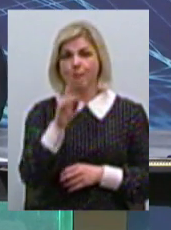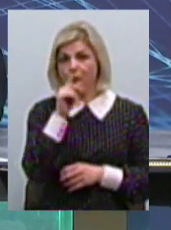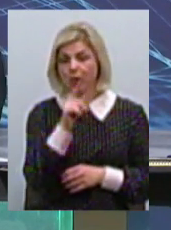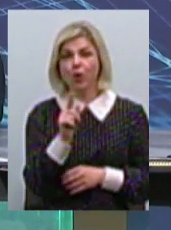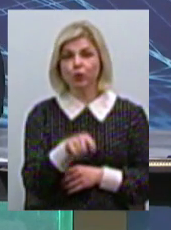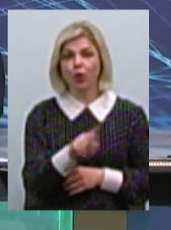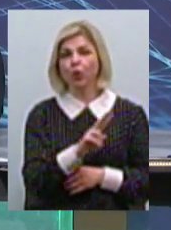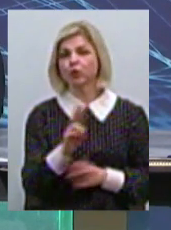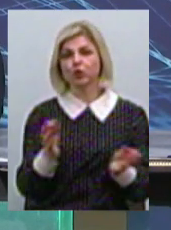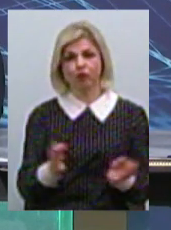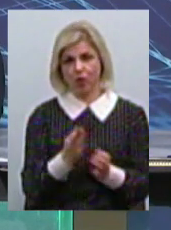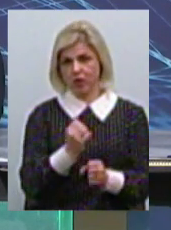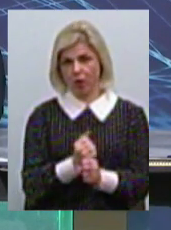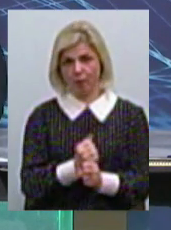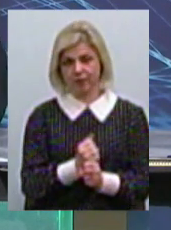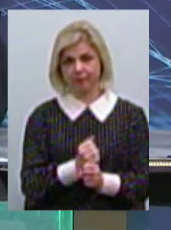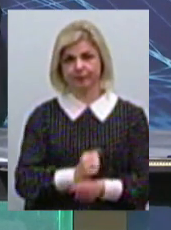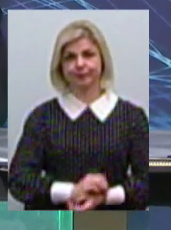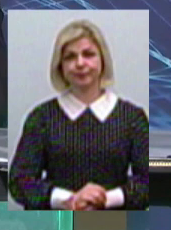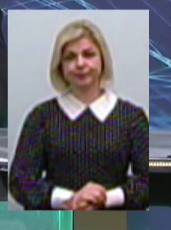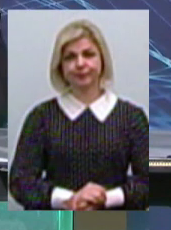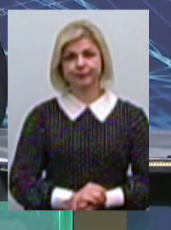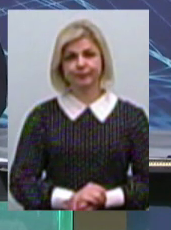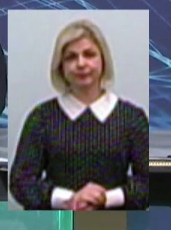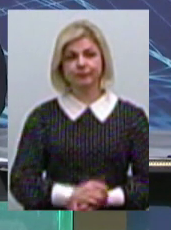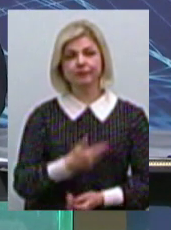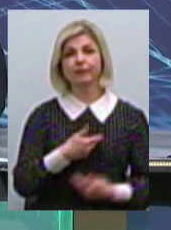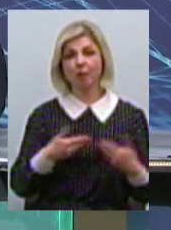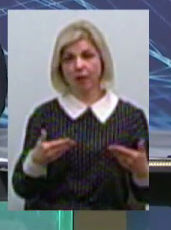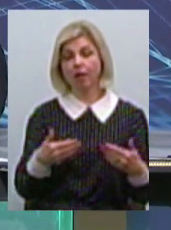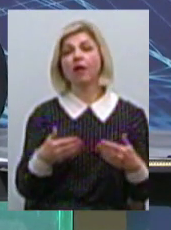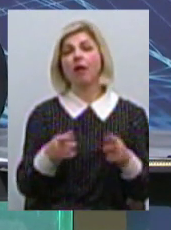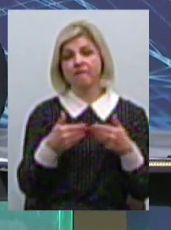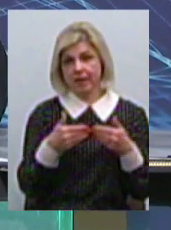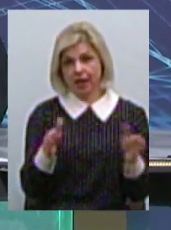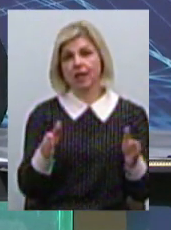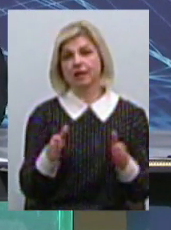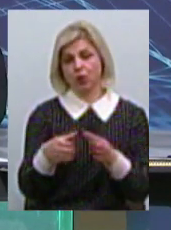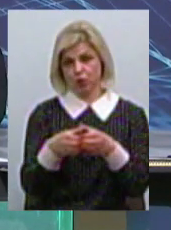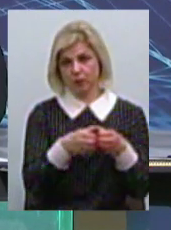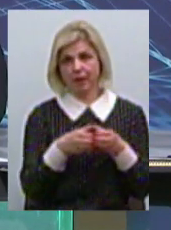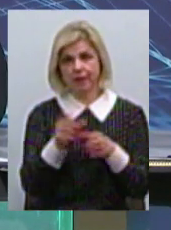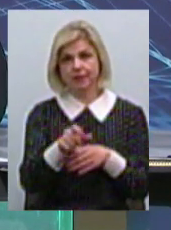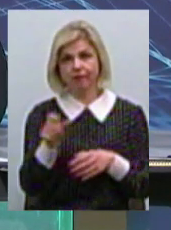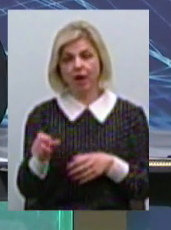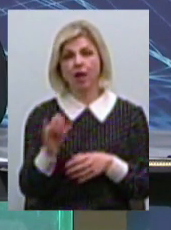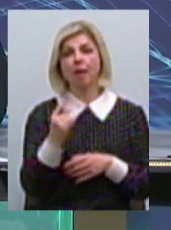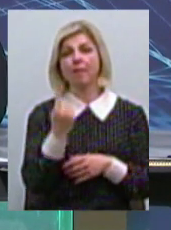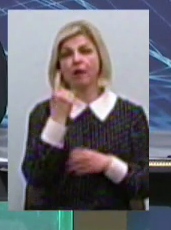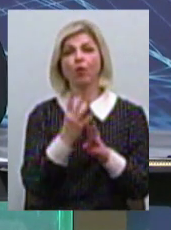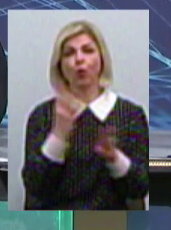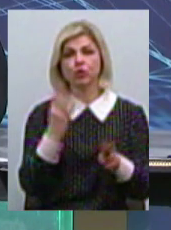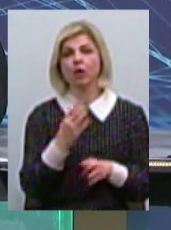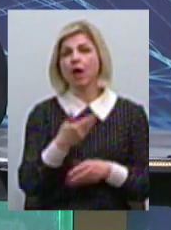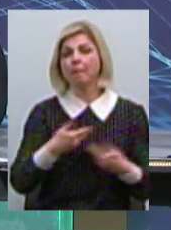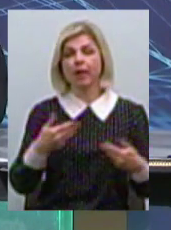хто нічого не робить. Ми відкриті для суспільства, і ми, в першу чергу, що ми не